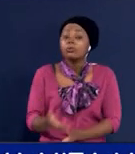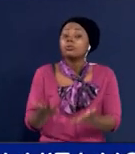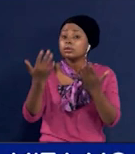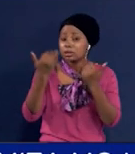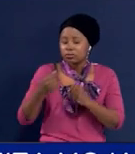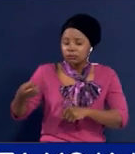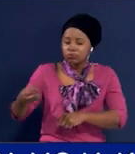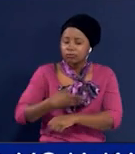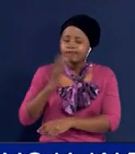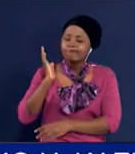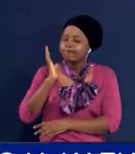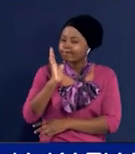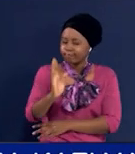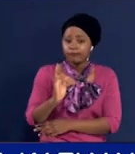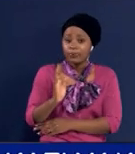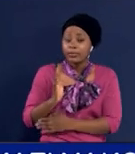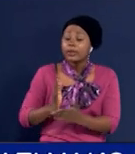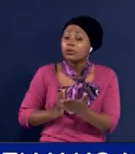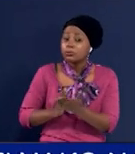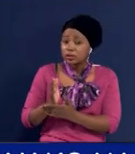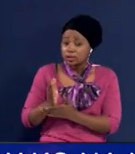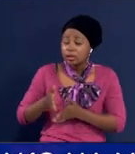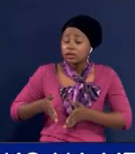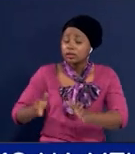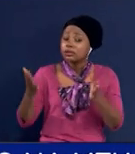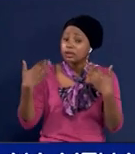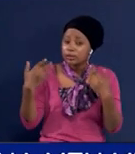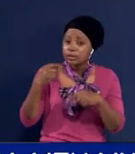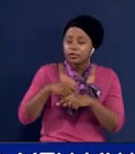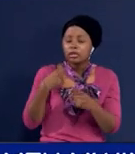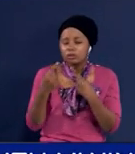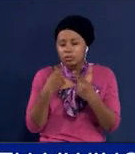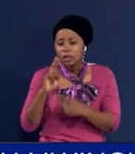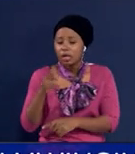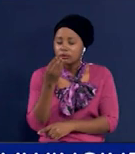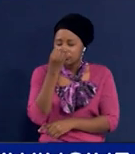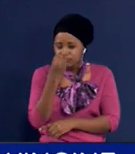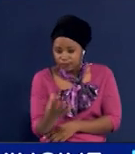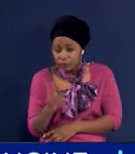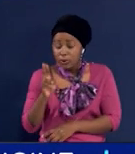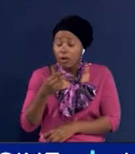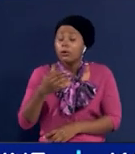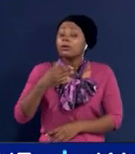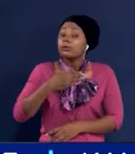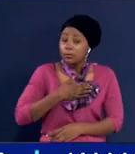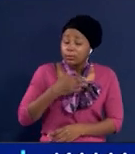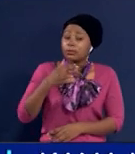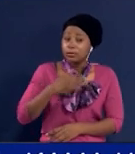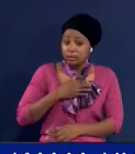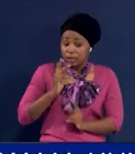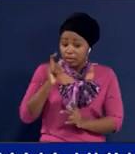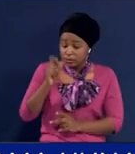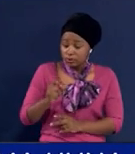akakuambukiza virusi moja kwa moja kupitia kwa njia ya hewa, wakati anaongea, wakati anapiga chafya, wakati anakohoa. Lakini wale ambao